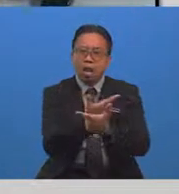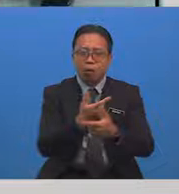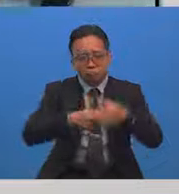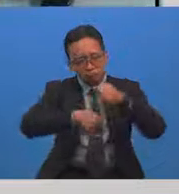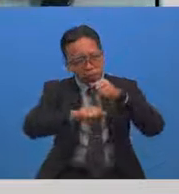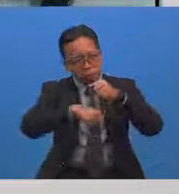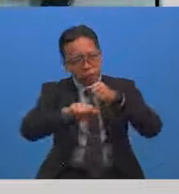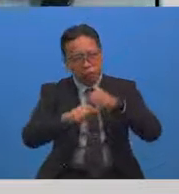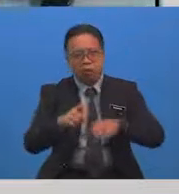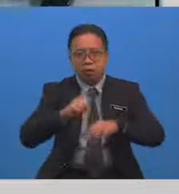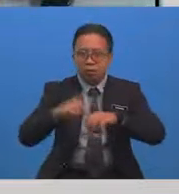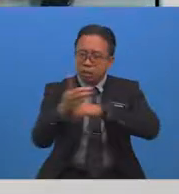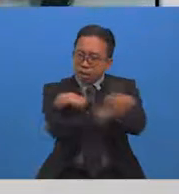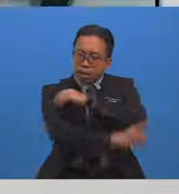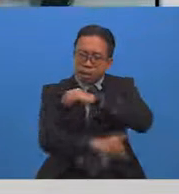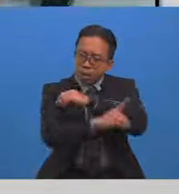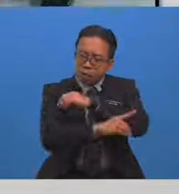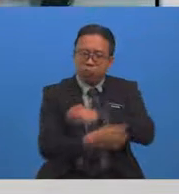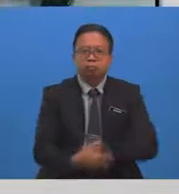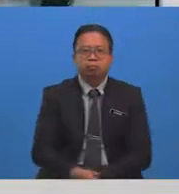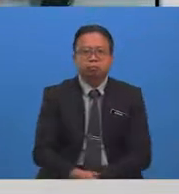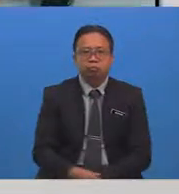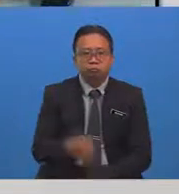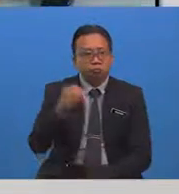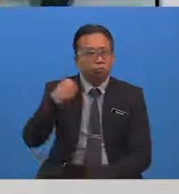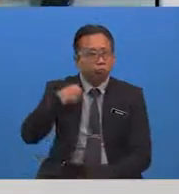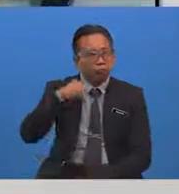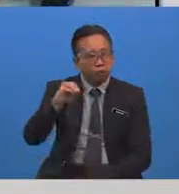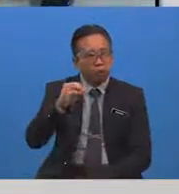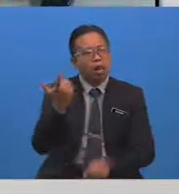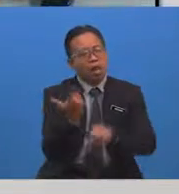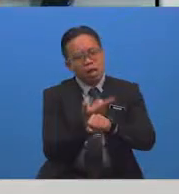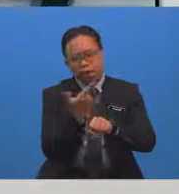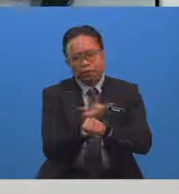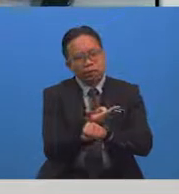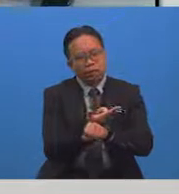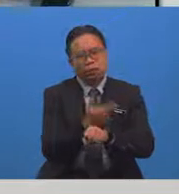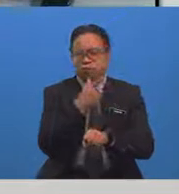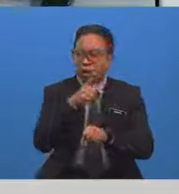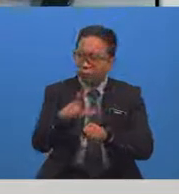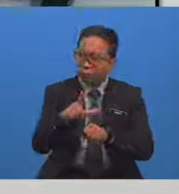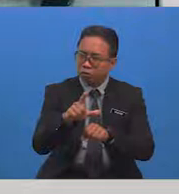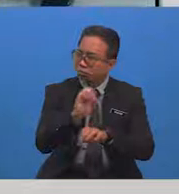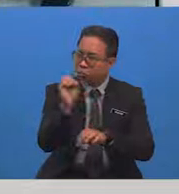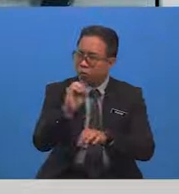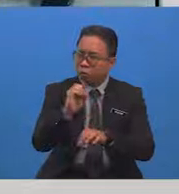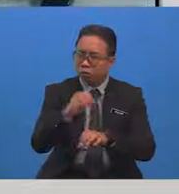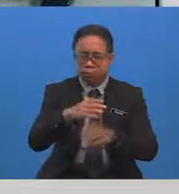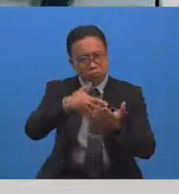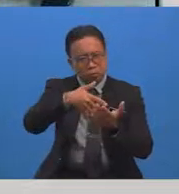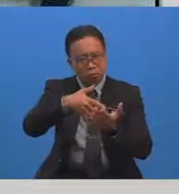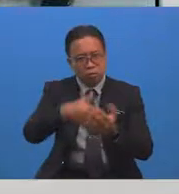peringkat daerah Sentul mereka berlatih dengan Gigi serta tidak berputus asa akhirnya